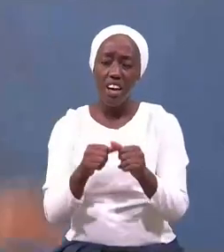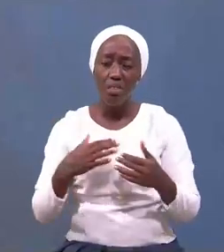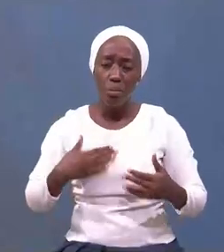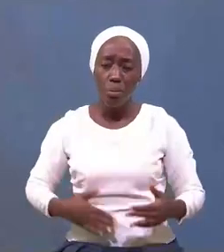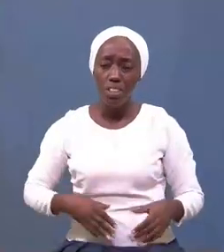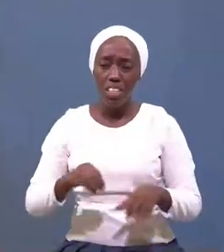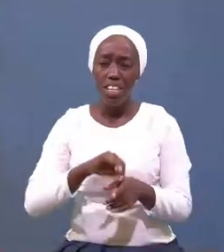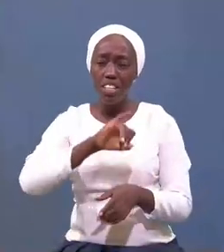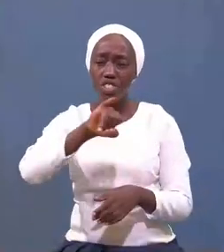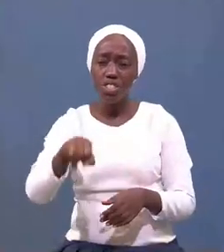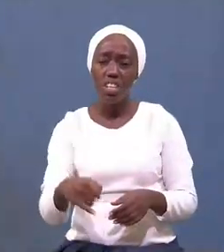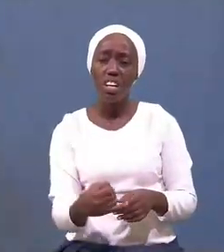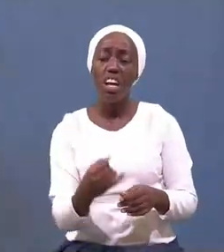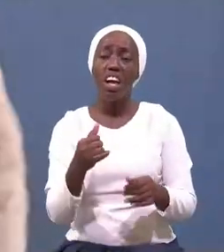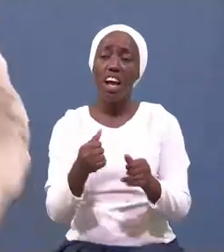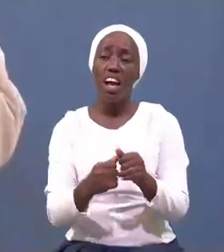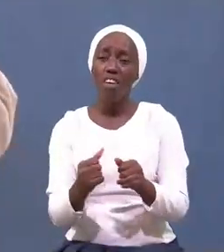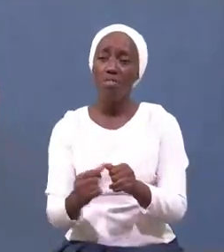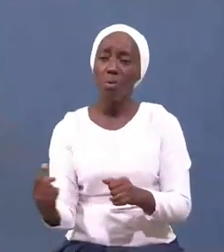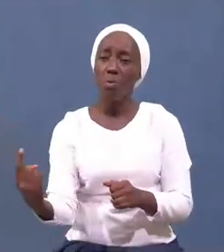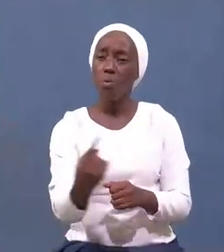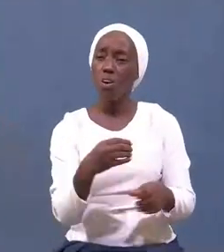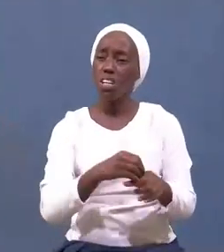Est-ce que tu as évangélisé, gagné tout le monde à Jérusalem?